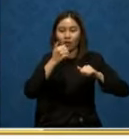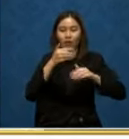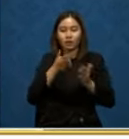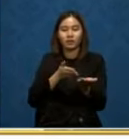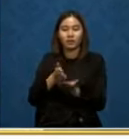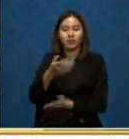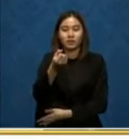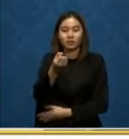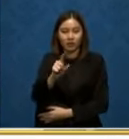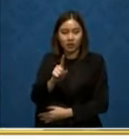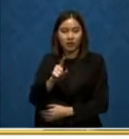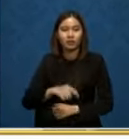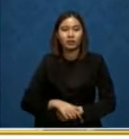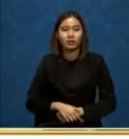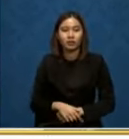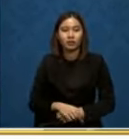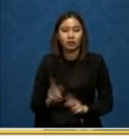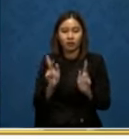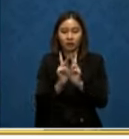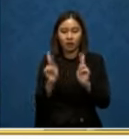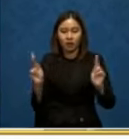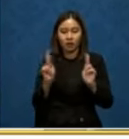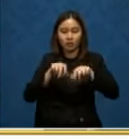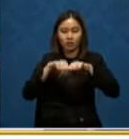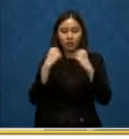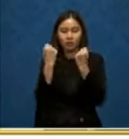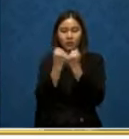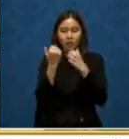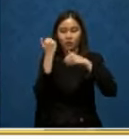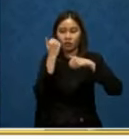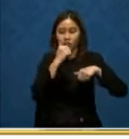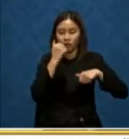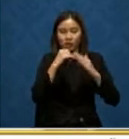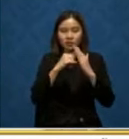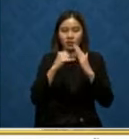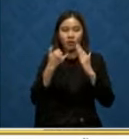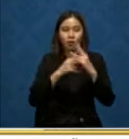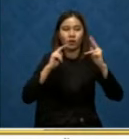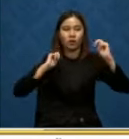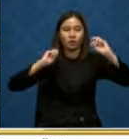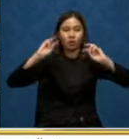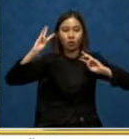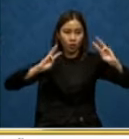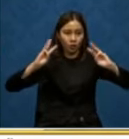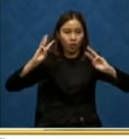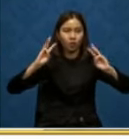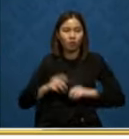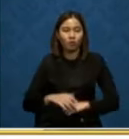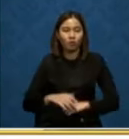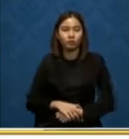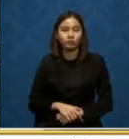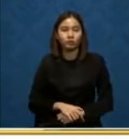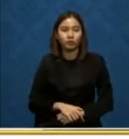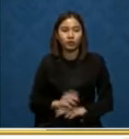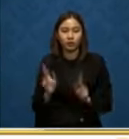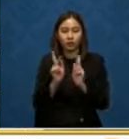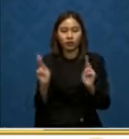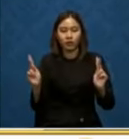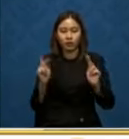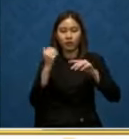ในประเทศอ้นต่อกรรมการสมาคมชาวไร่อ้อย 4แขวงจังหวัดนครสวรรค์ไหนเที่ยงพับกรรมการ